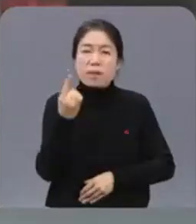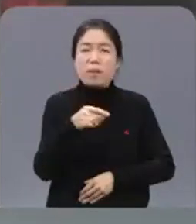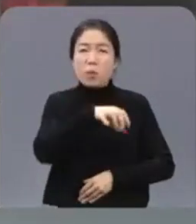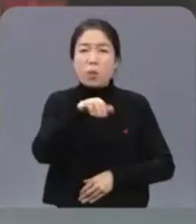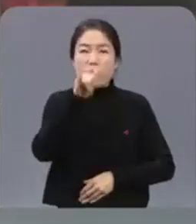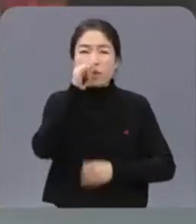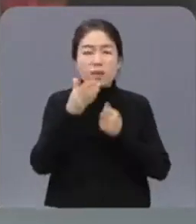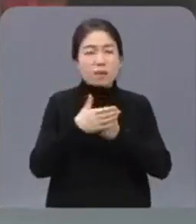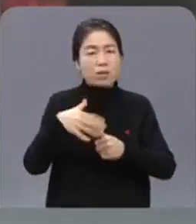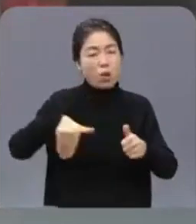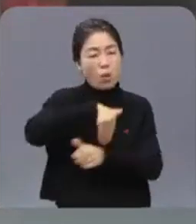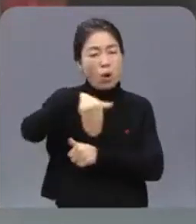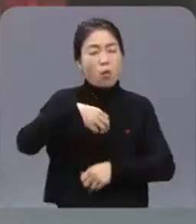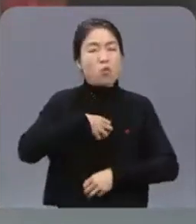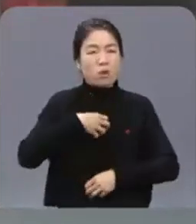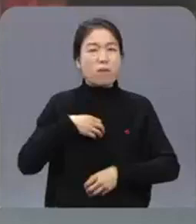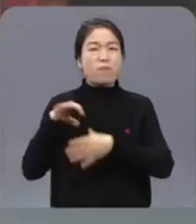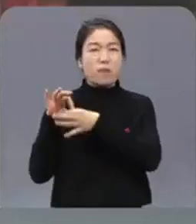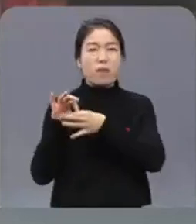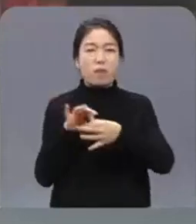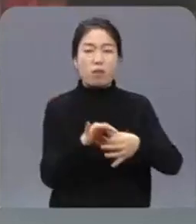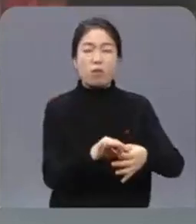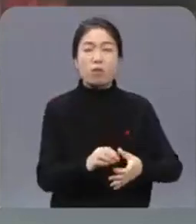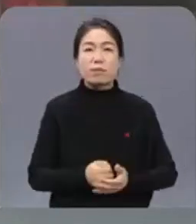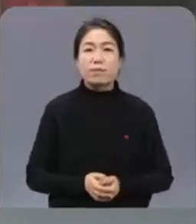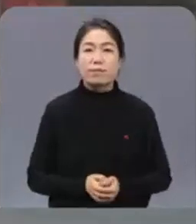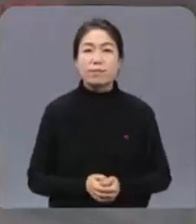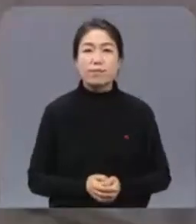여전한 상황입니다 보도에 박지성 기자입니다